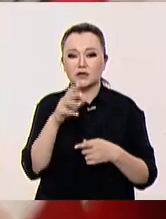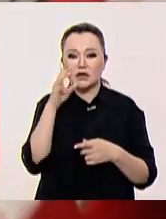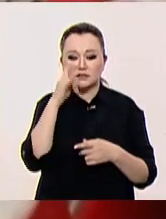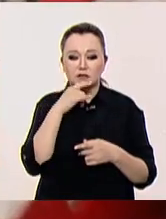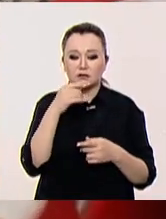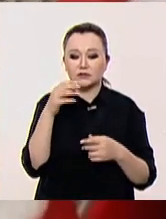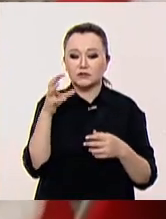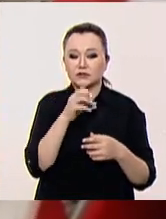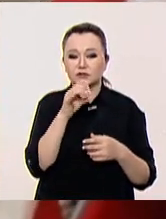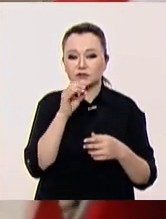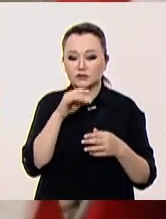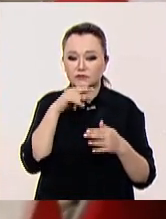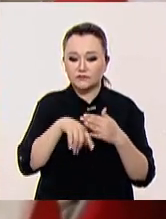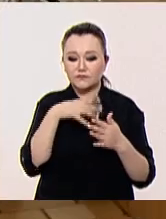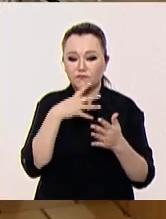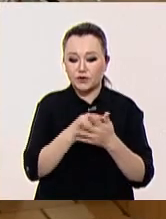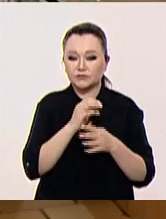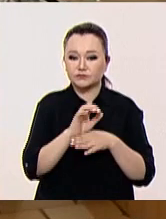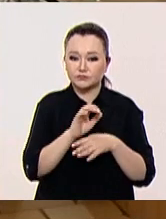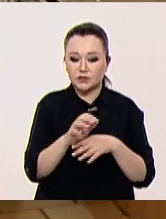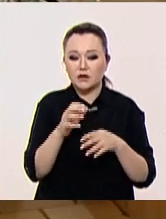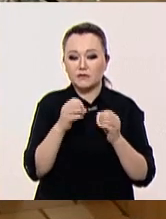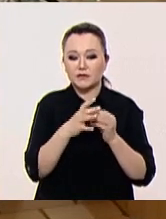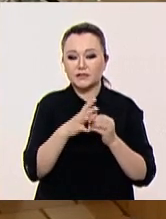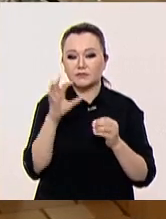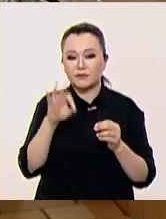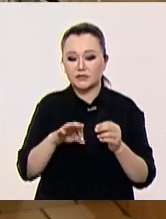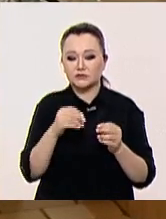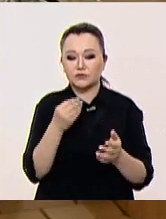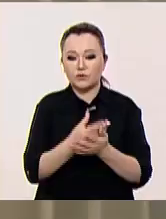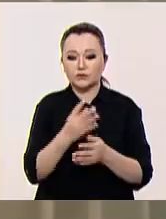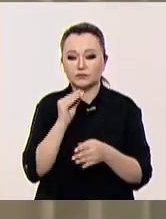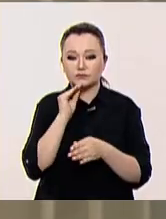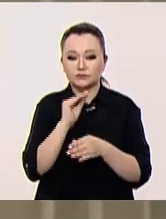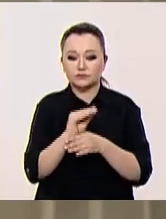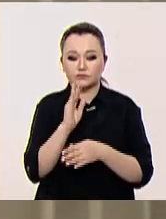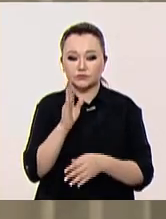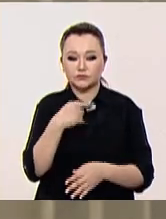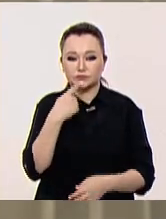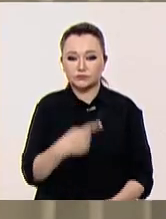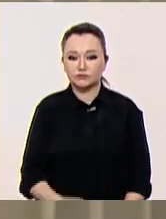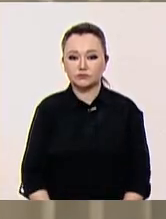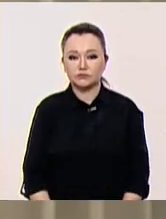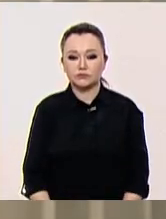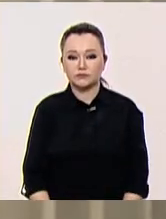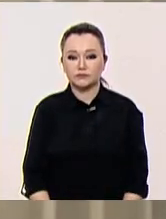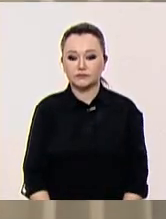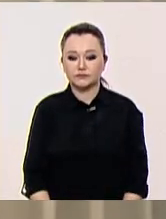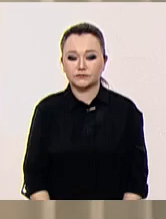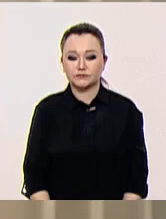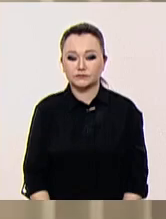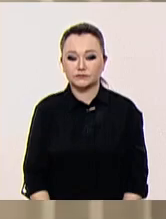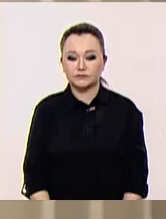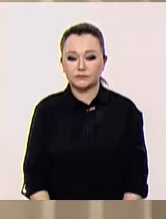жемнің 80%-ы өзімізде өндірілетіндіктен 15%-ға қымбаттайды деп отыр. Әйгерім Ердәулет, Влад Шишко, Нүркен